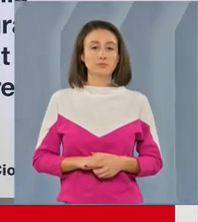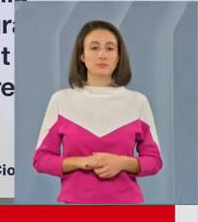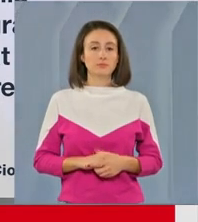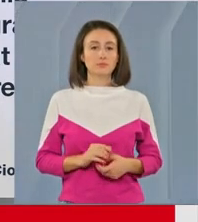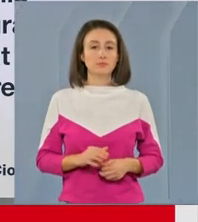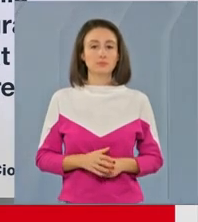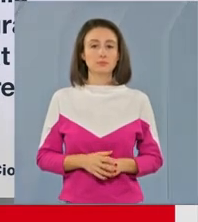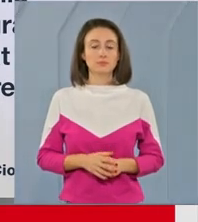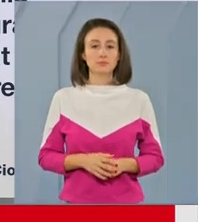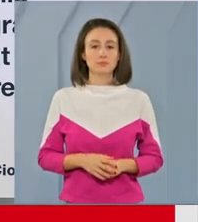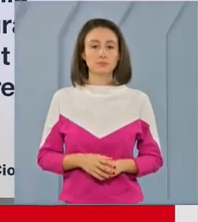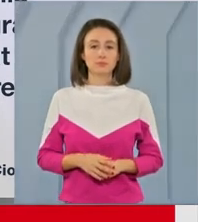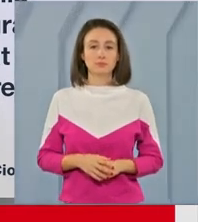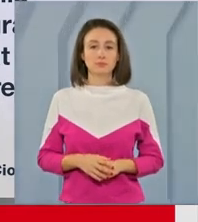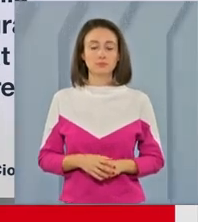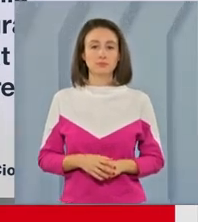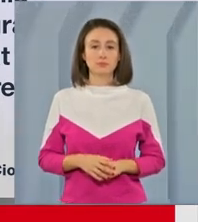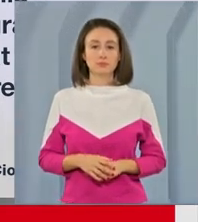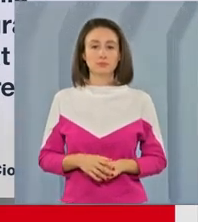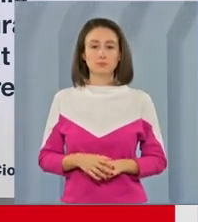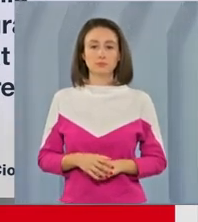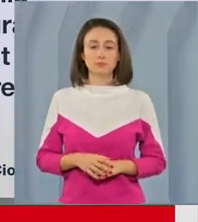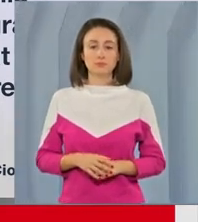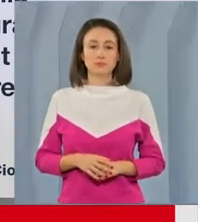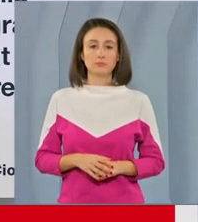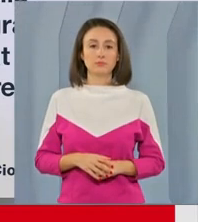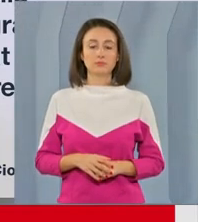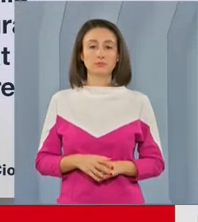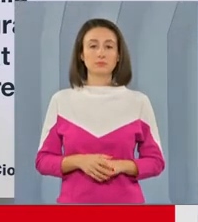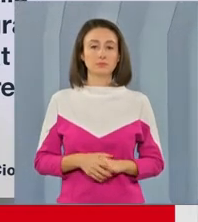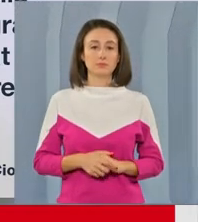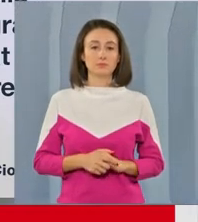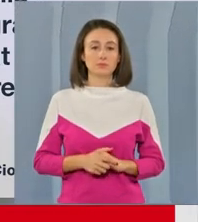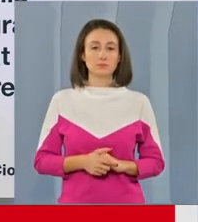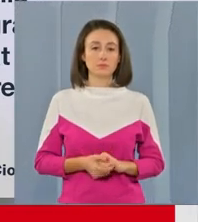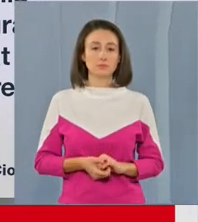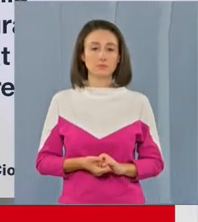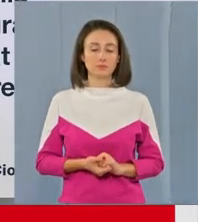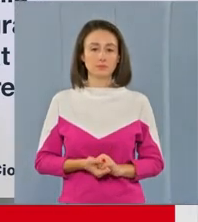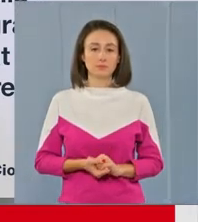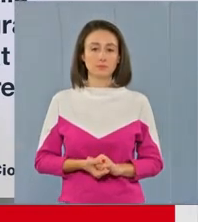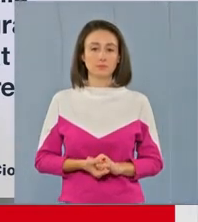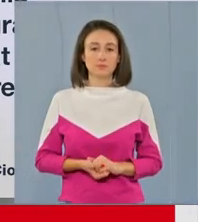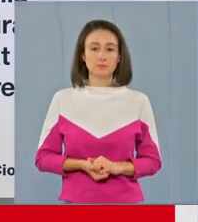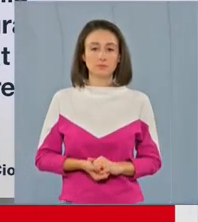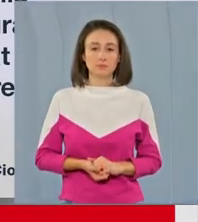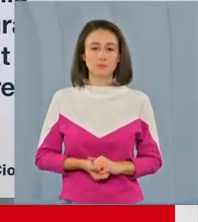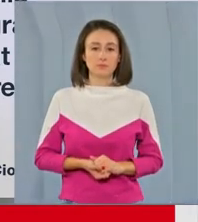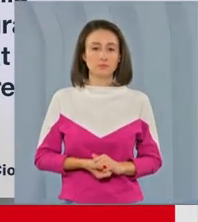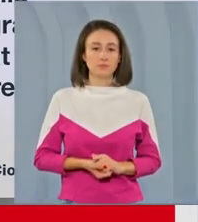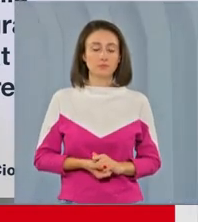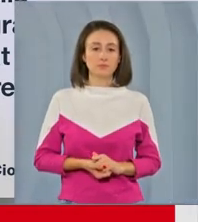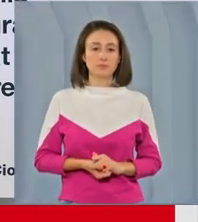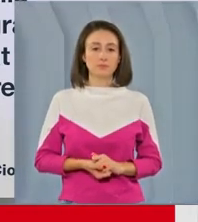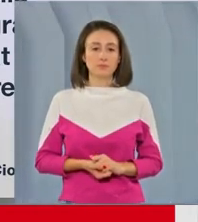propuneri legislative izolate care vizează autonomia Ținutului Secuiesc sau autonomia culturală pe criterii etnice nu au